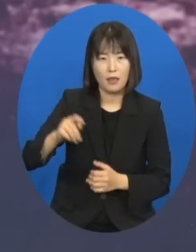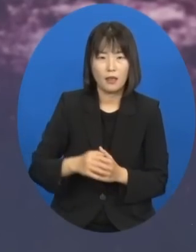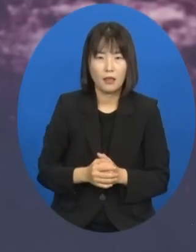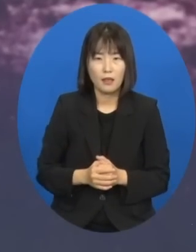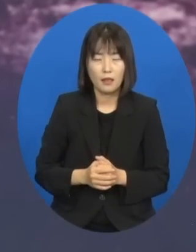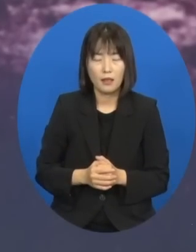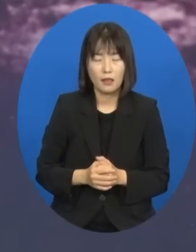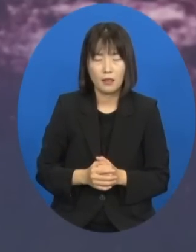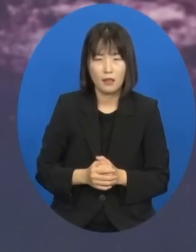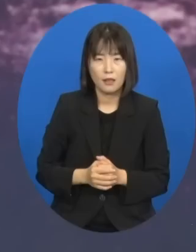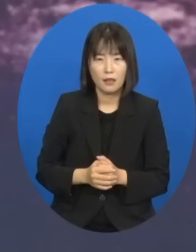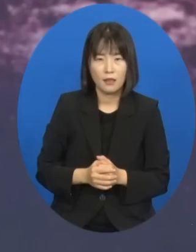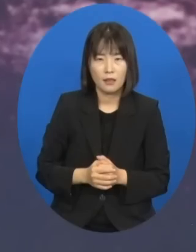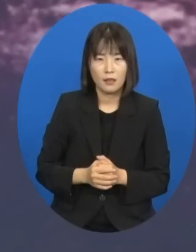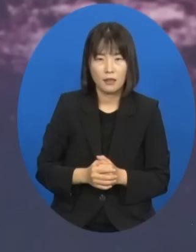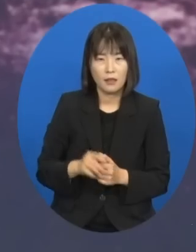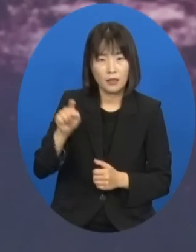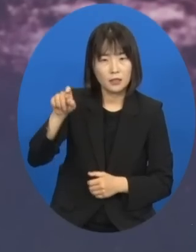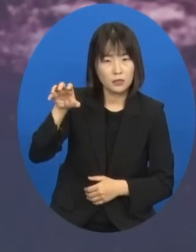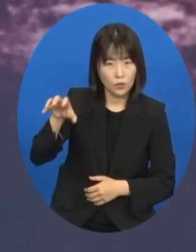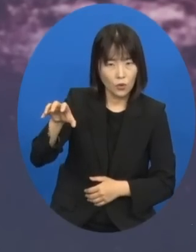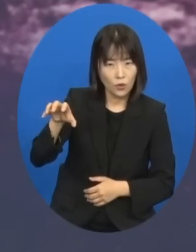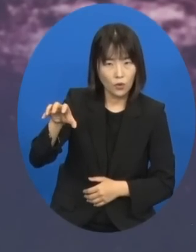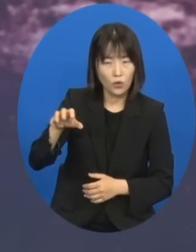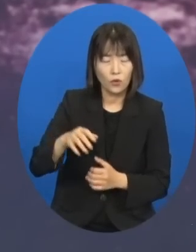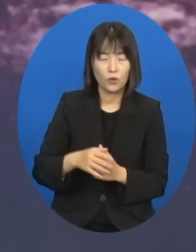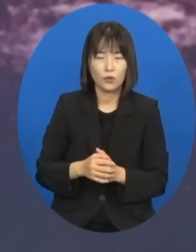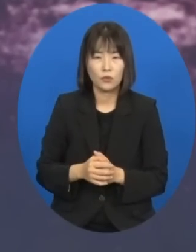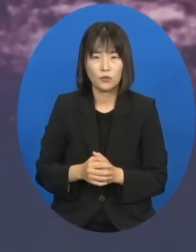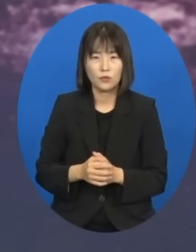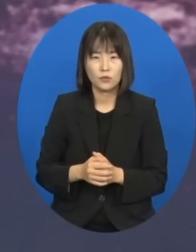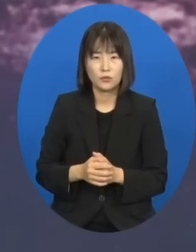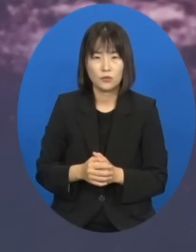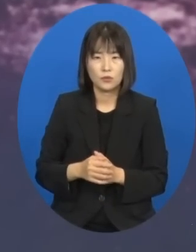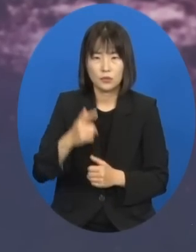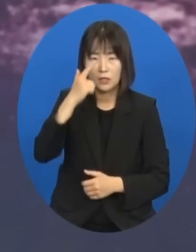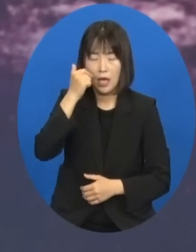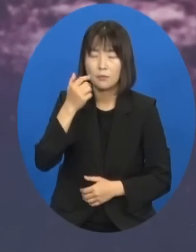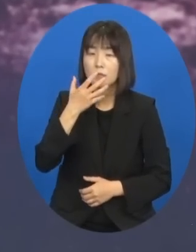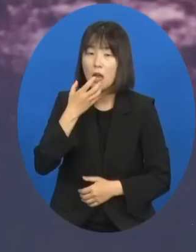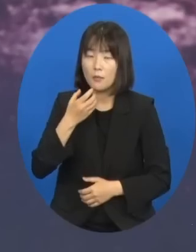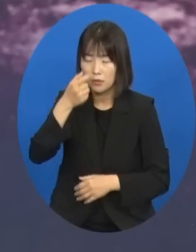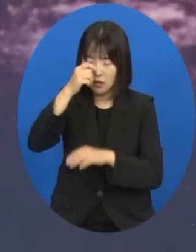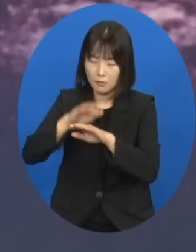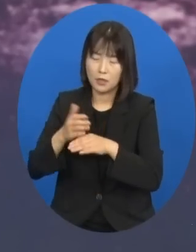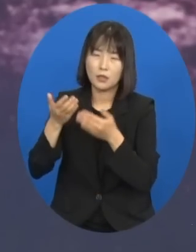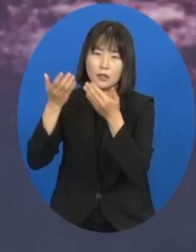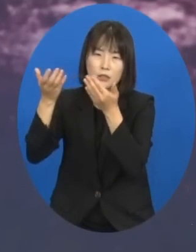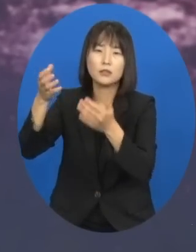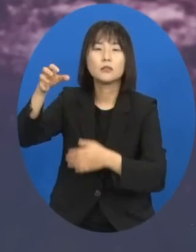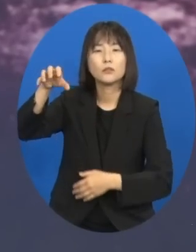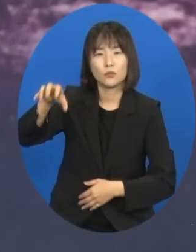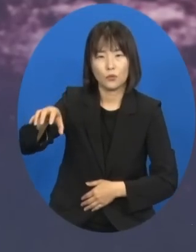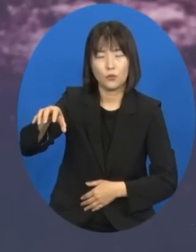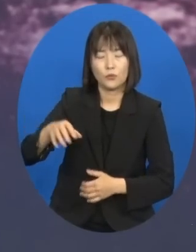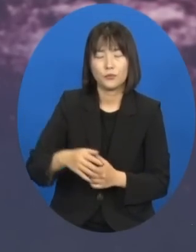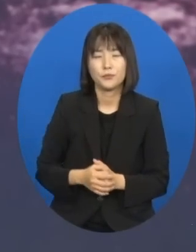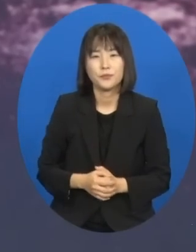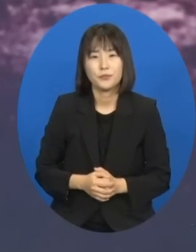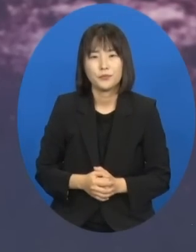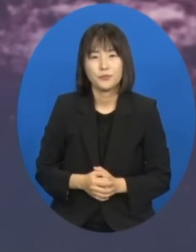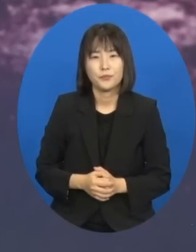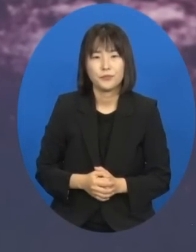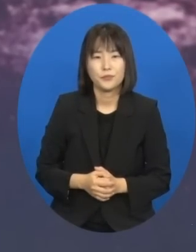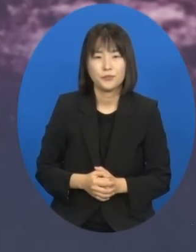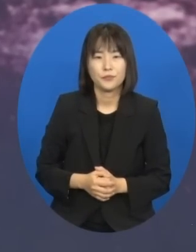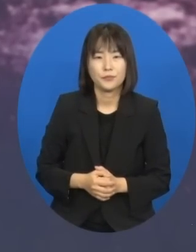이 부엘세바가 그의 아버지 아브라함이 예배했던 곳입니다. 자, 21장